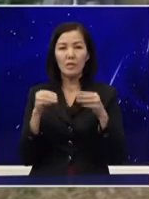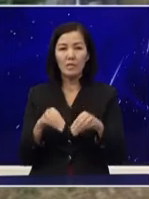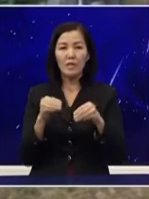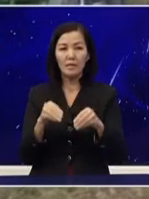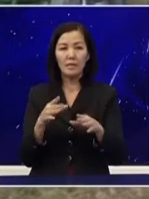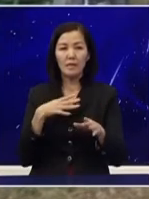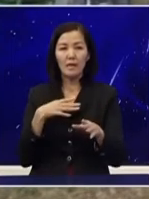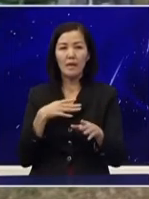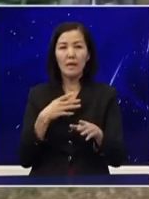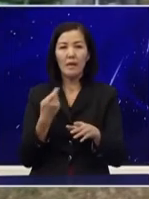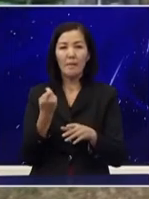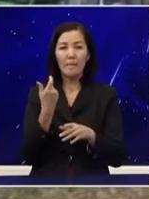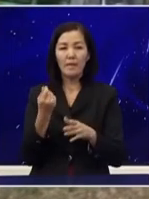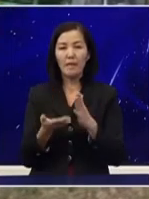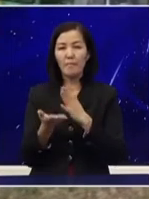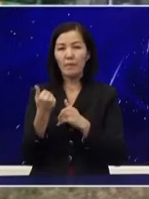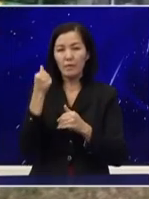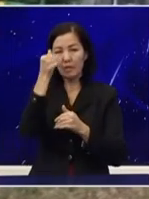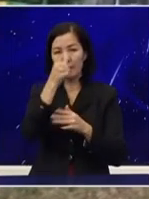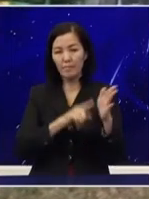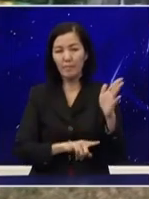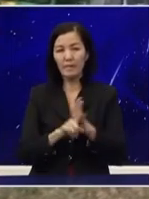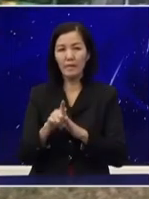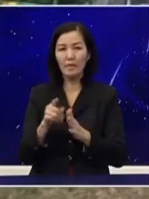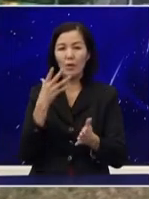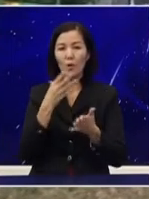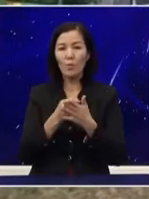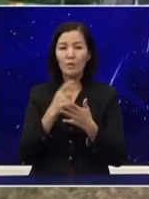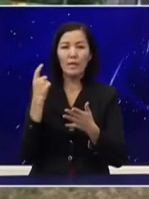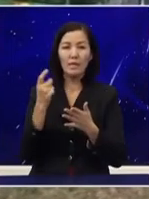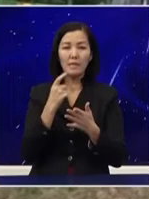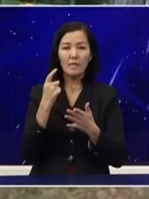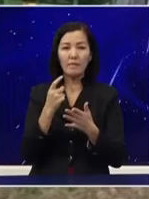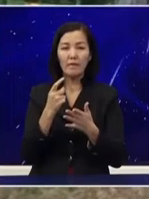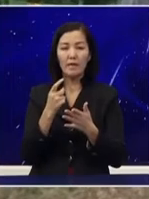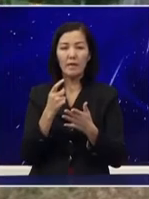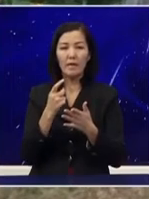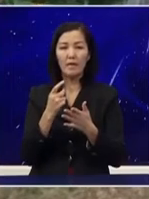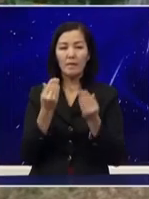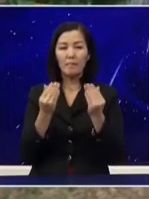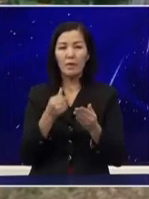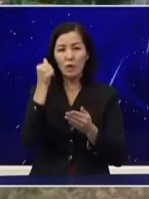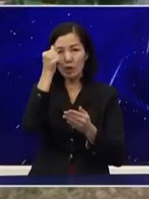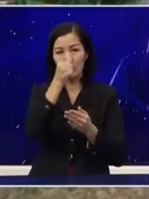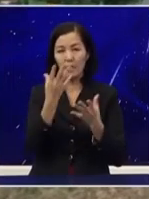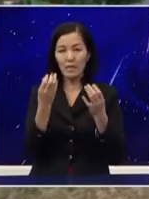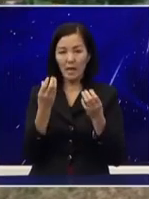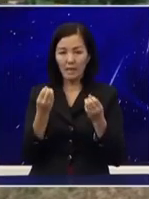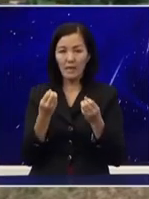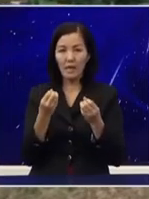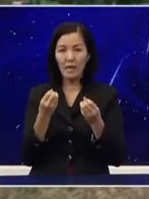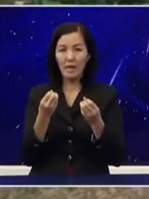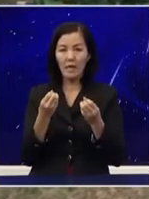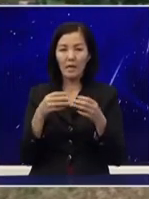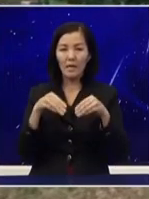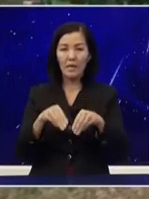Голландиядан алынған болатын алдыңғы жылы. Соны өз шаруашылығымызда тұқым қып сақтап, биылғы жылы осы тұқымды